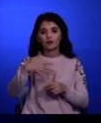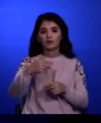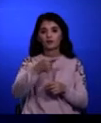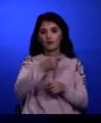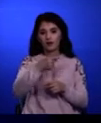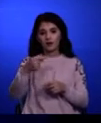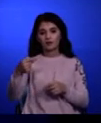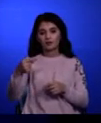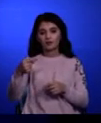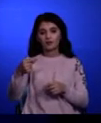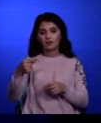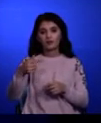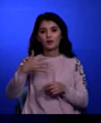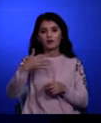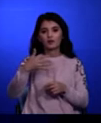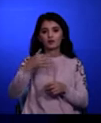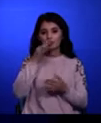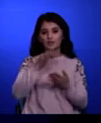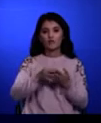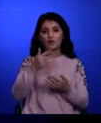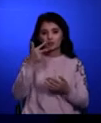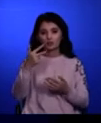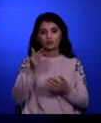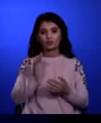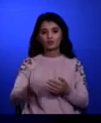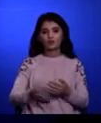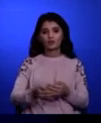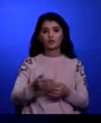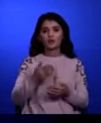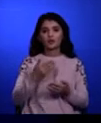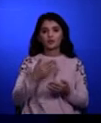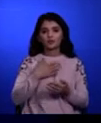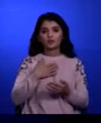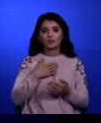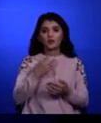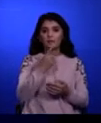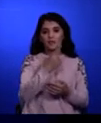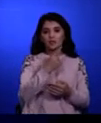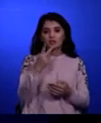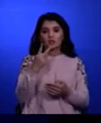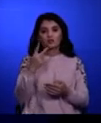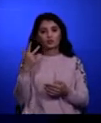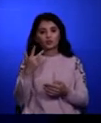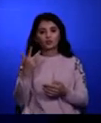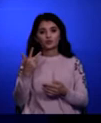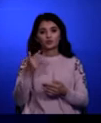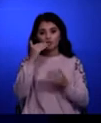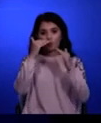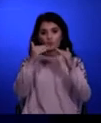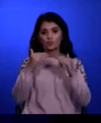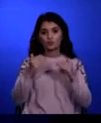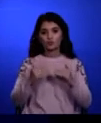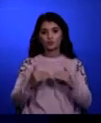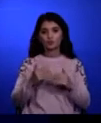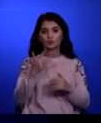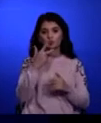ayirmasi albatta 3. Bizda 1-chi, 2-chi ustun, 3-chi ustunlarimizda